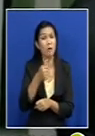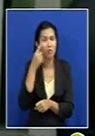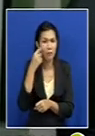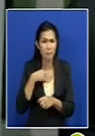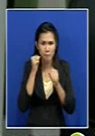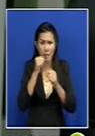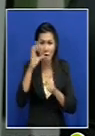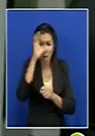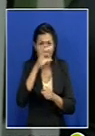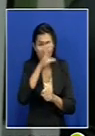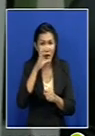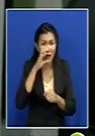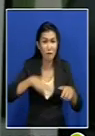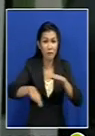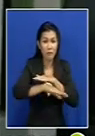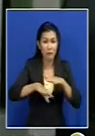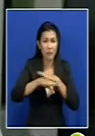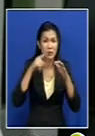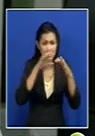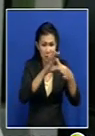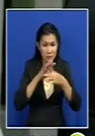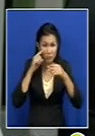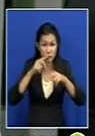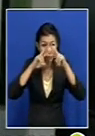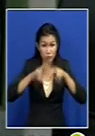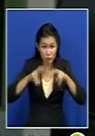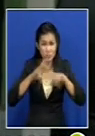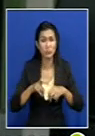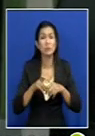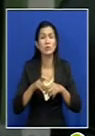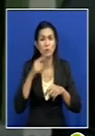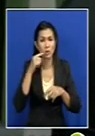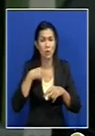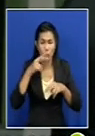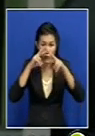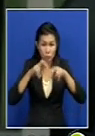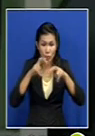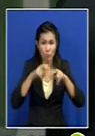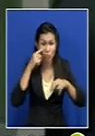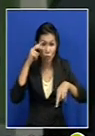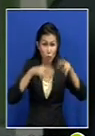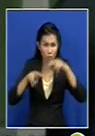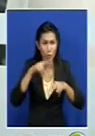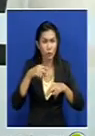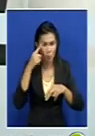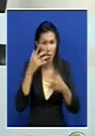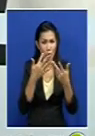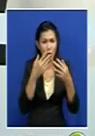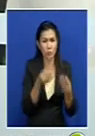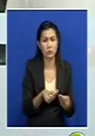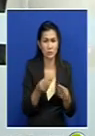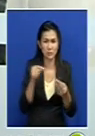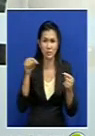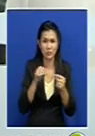หาหลักฐานเพื่อนำมาประกอบการสืบสวนคดีซึ่งผลการตรวจ DNA ก็คาดการว่าน่าจะถูกส่งเข้าม